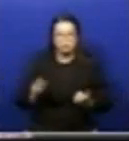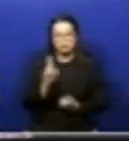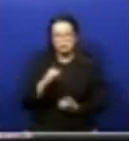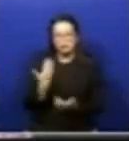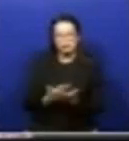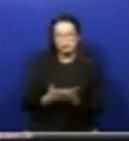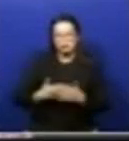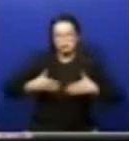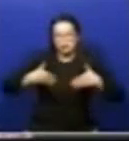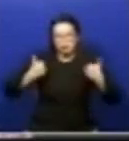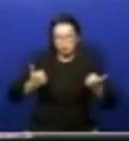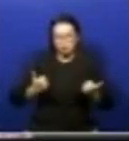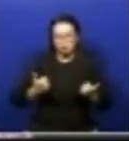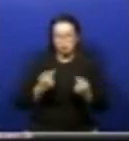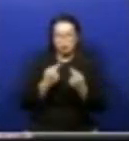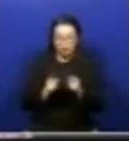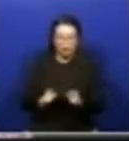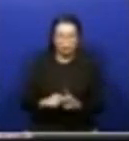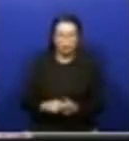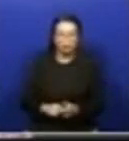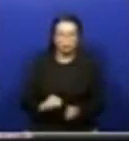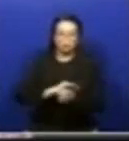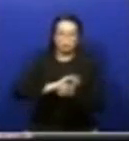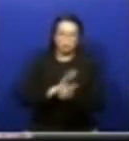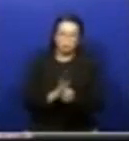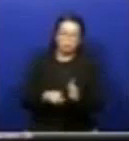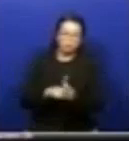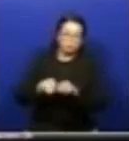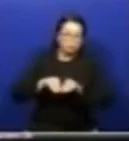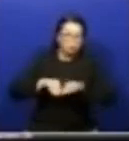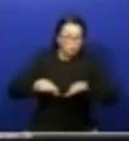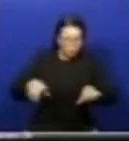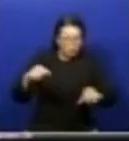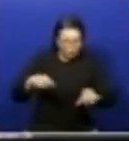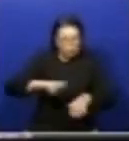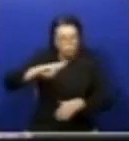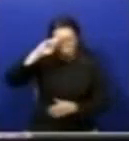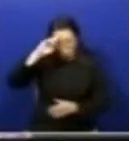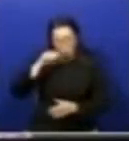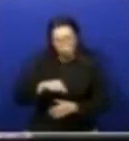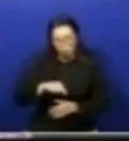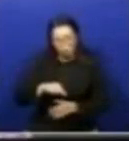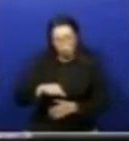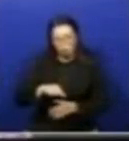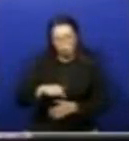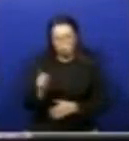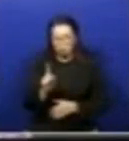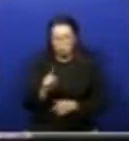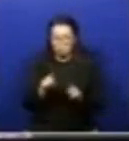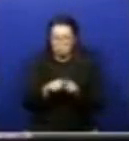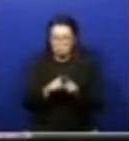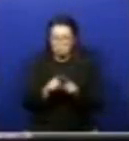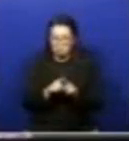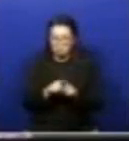แต่ท่านประธานครับไอ้โควิดเนี่ยวันนี้ผมก็ยังนั่งมองอยู่ว่ามันเป็นพระเอกหรือว่